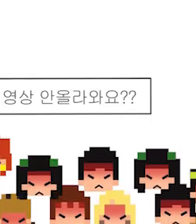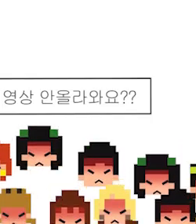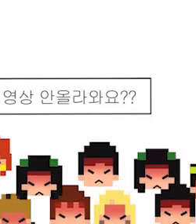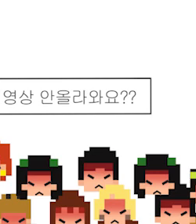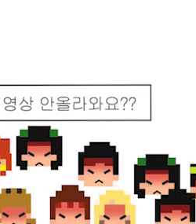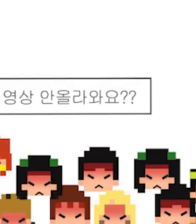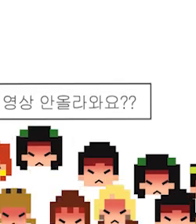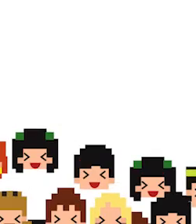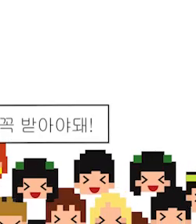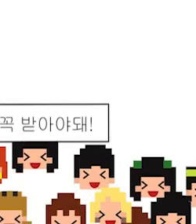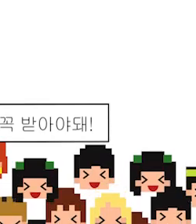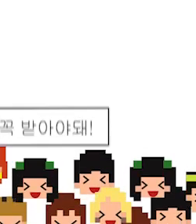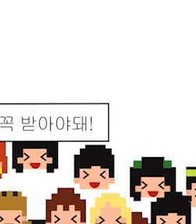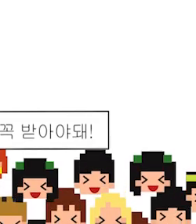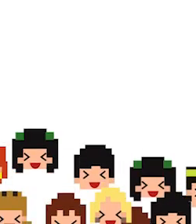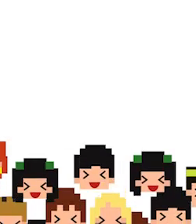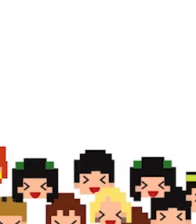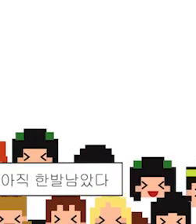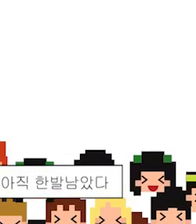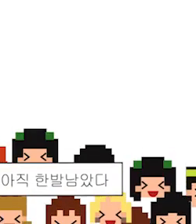으 으